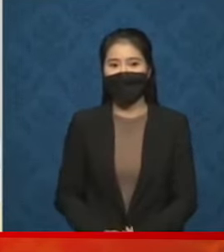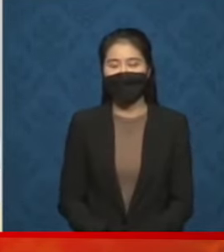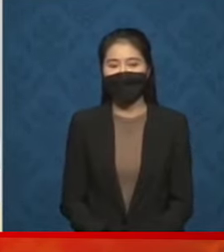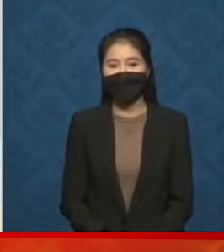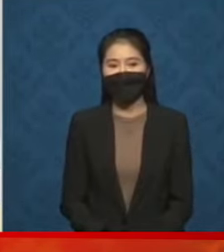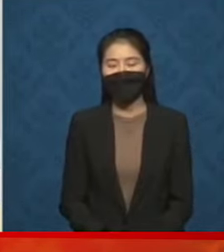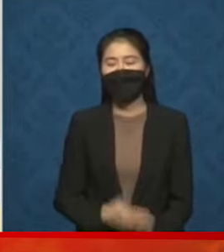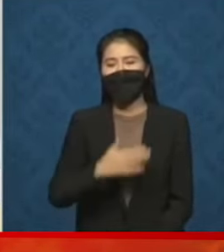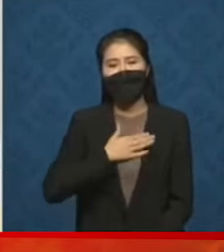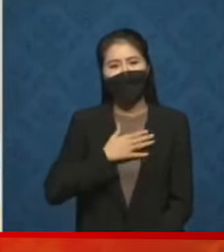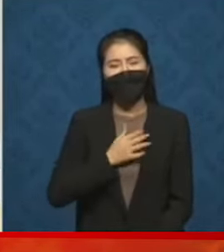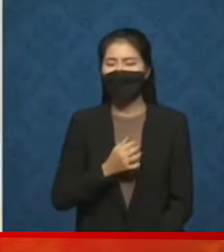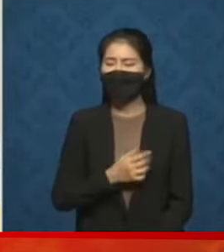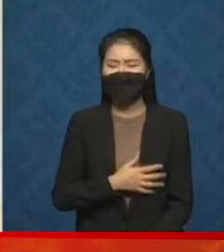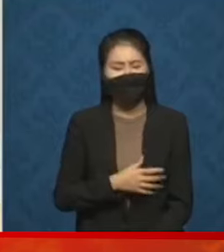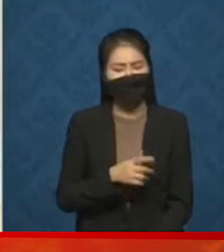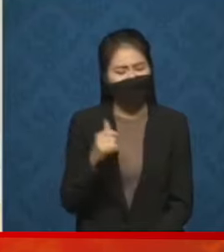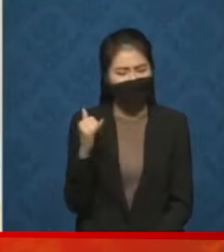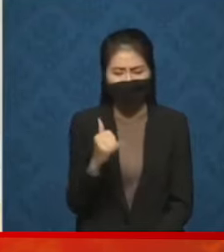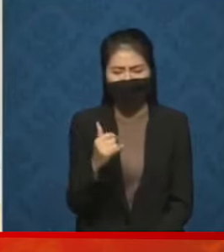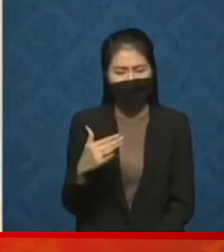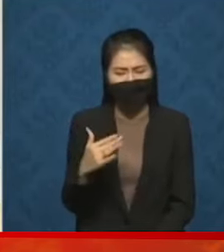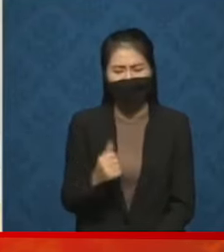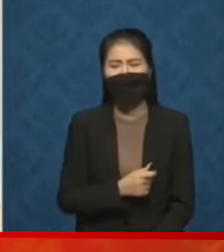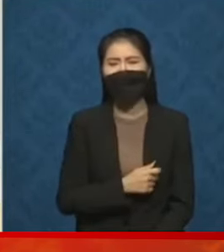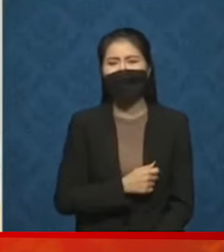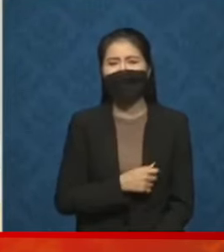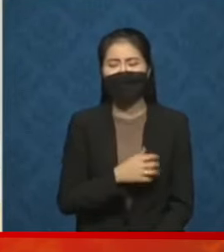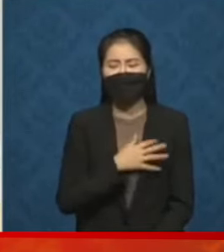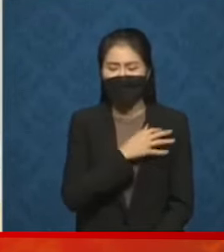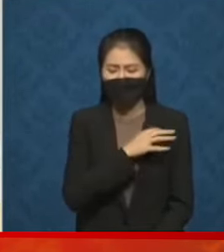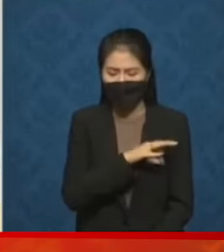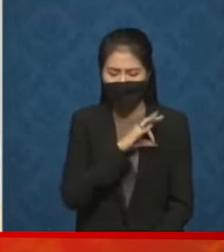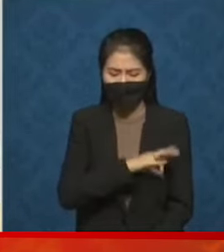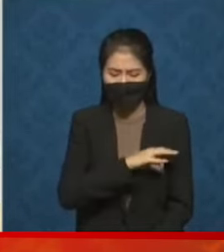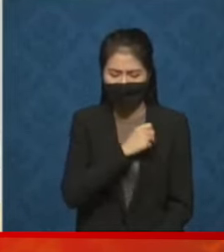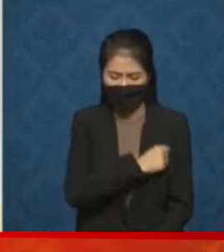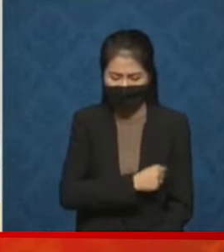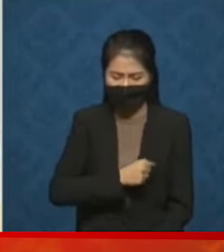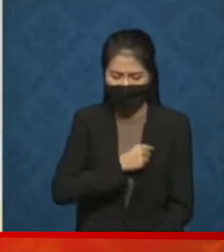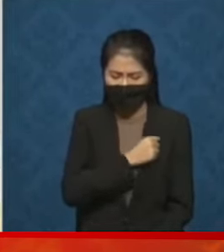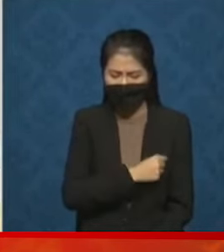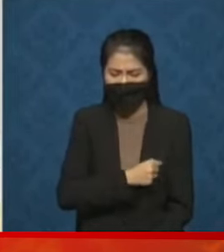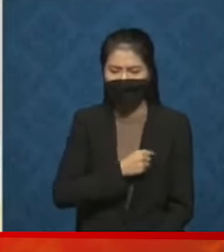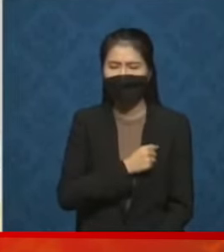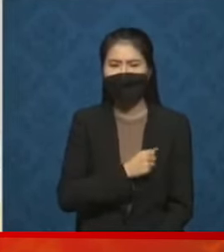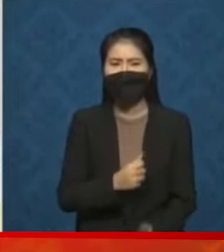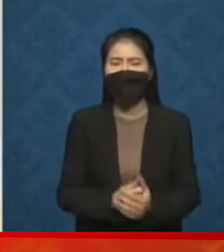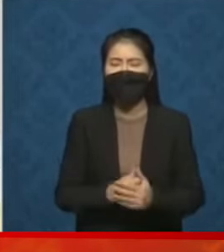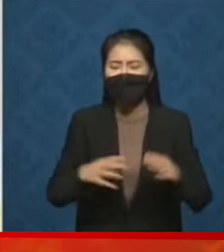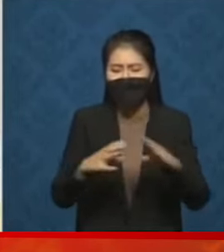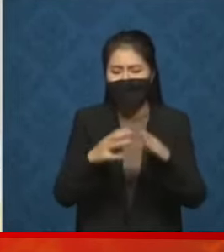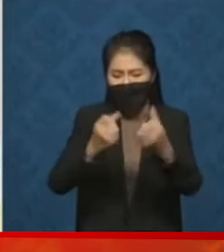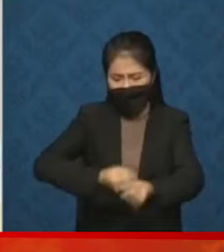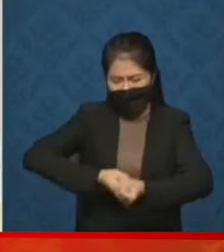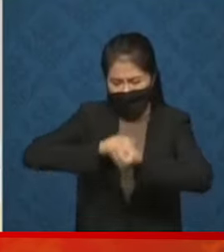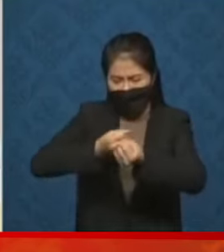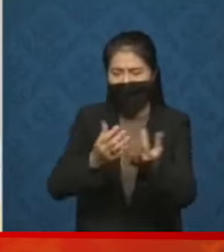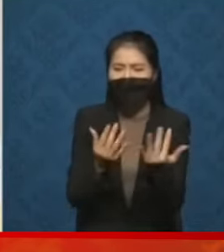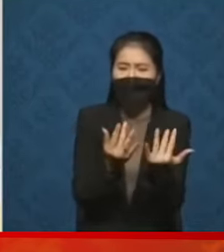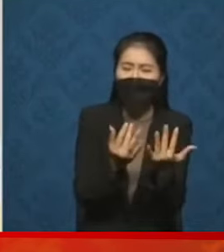ผมเสียใจมากพี่น้องเกษตรกรรอให้สภาเปิดรอมาหน่งเดือน